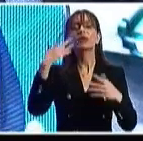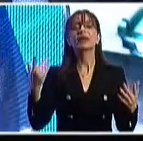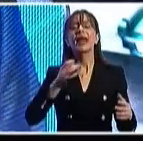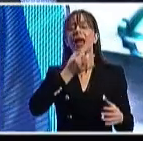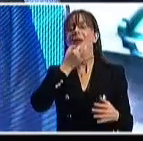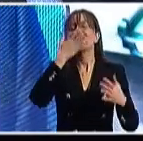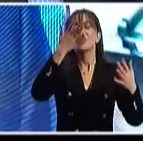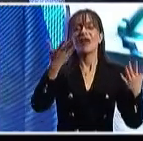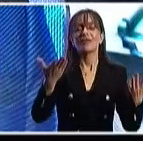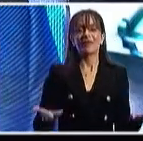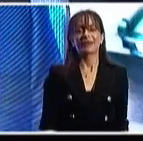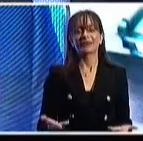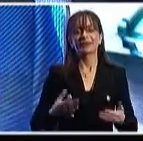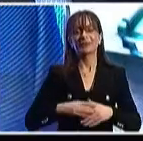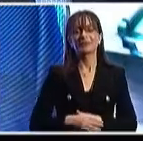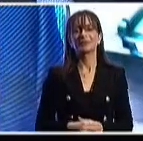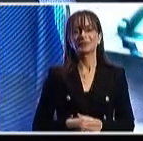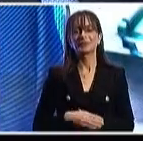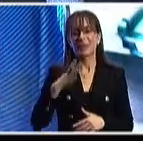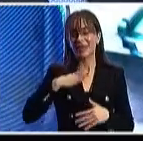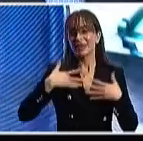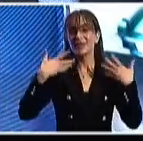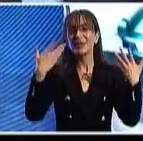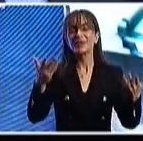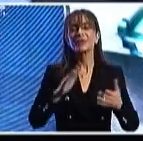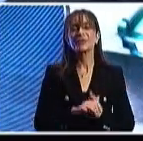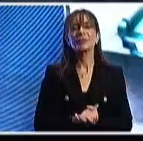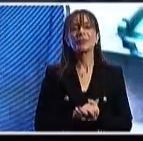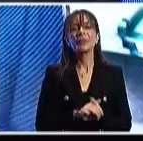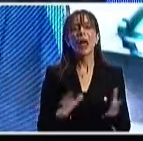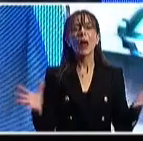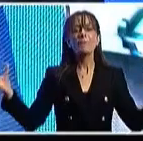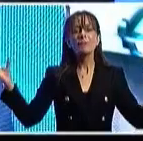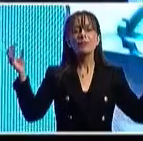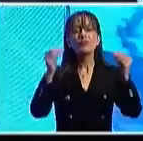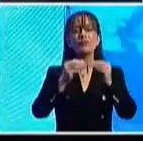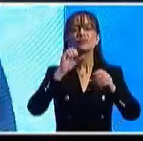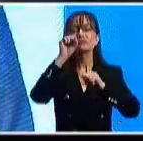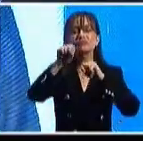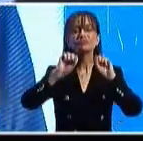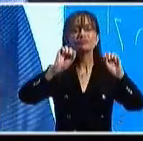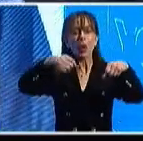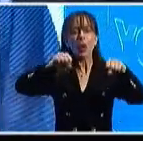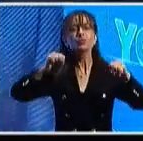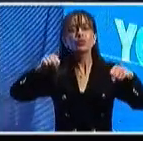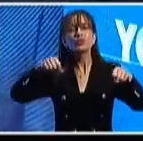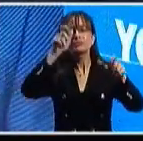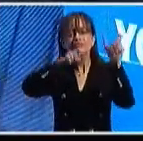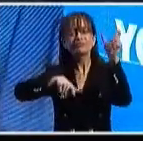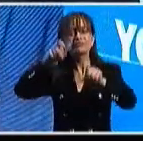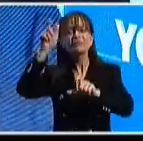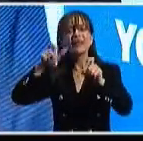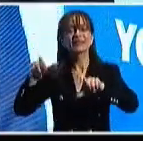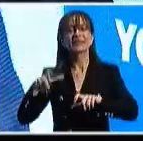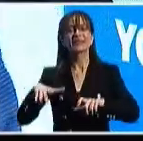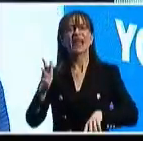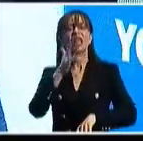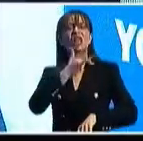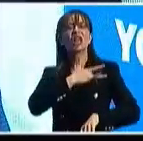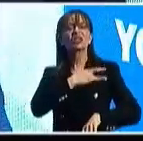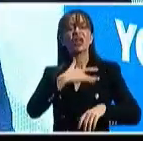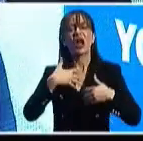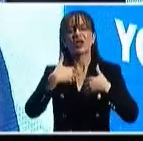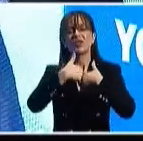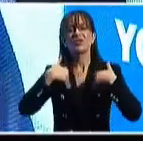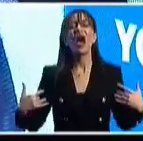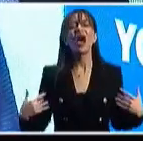müjdelerimi vermek istiyorum. Tüm motosiklet kullanıcılarının can güvenliği için